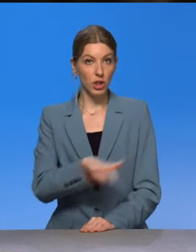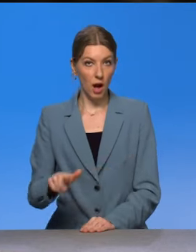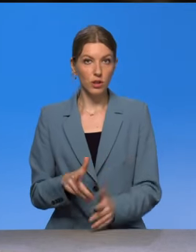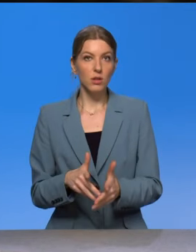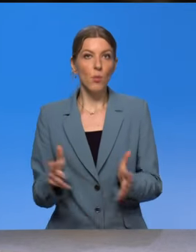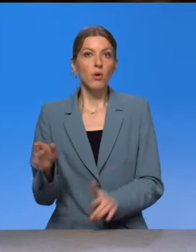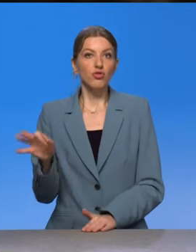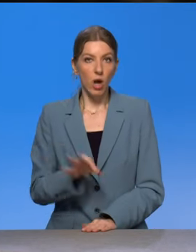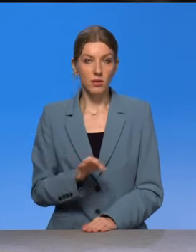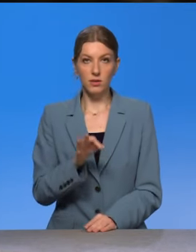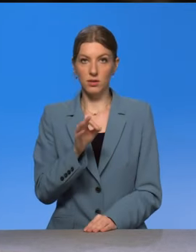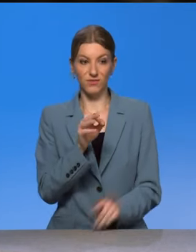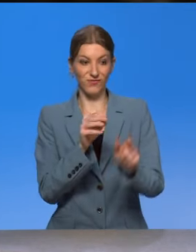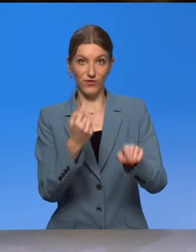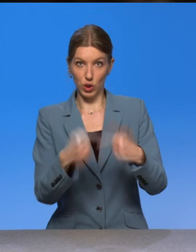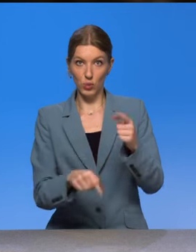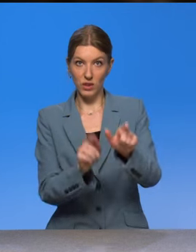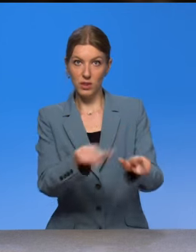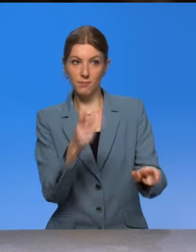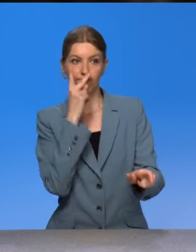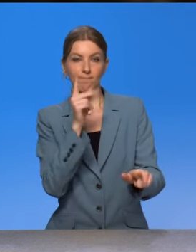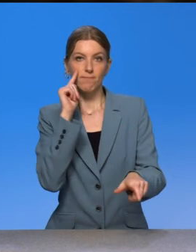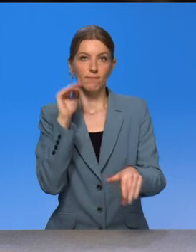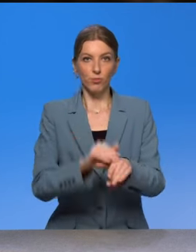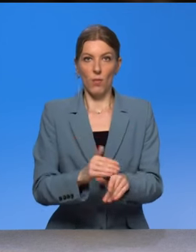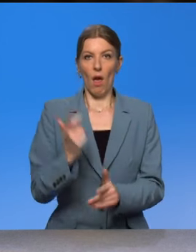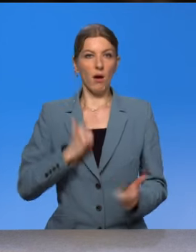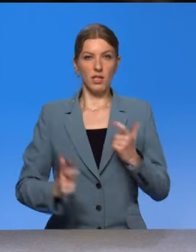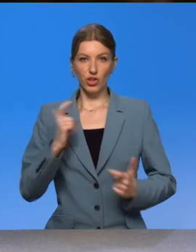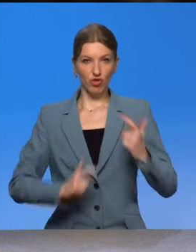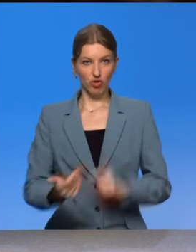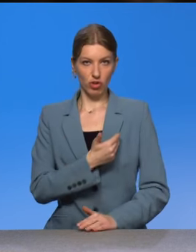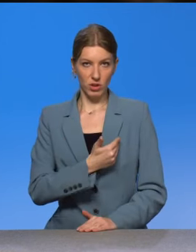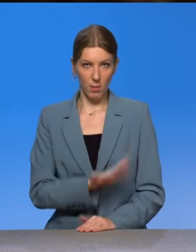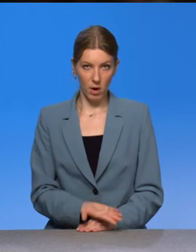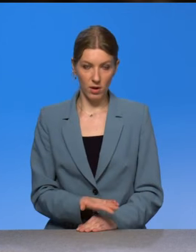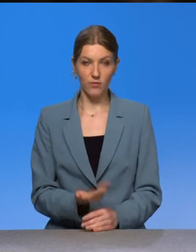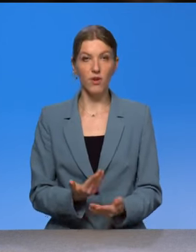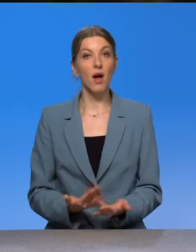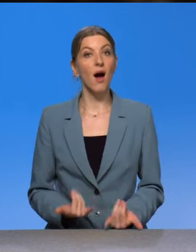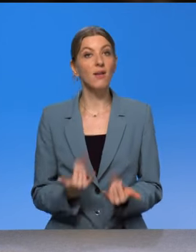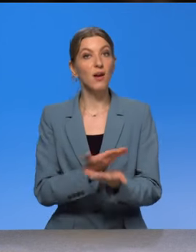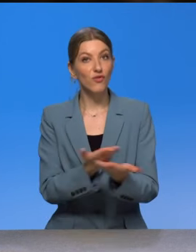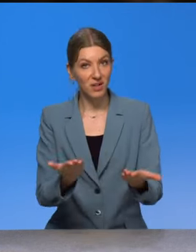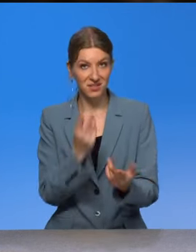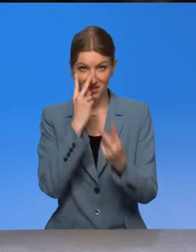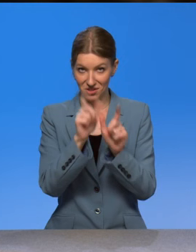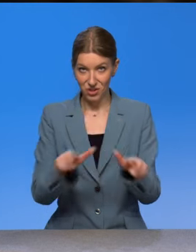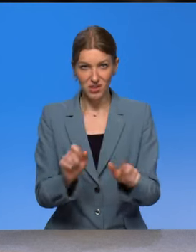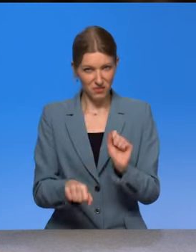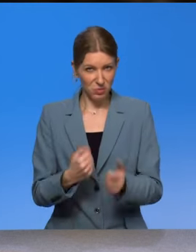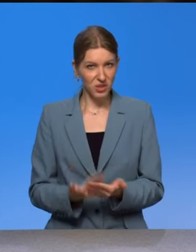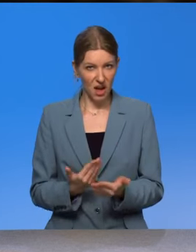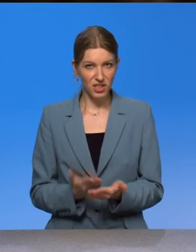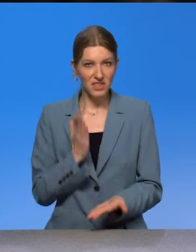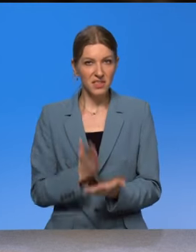Наши граждане чаще склонны видеть в других эгоистические порывы, сообщают социологи. А вам, уважаемые телезрители, не кажется, есть ли он, вот